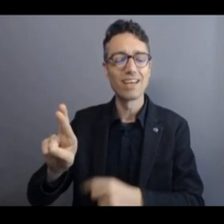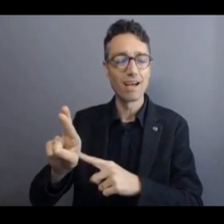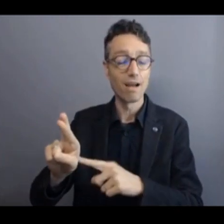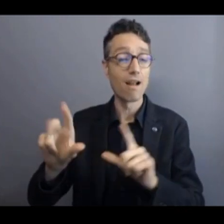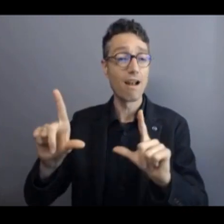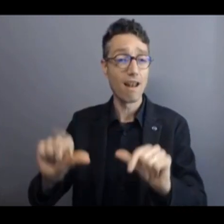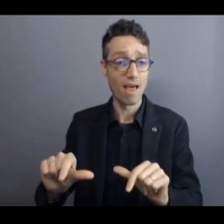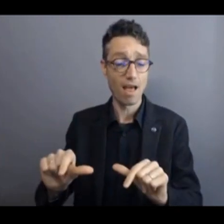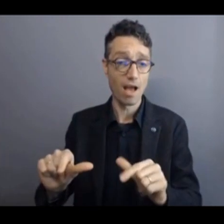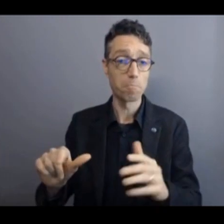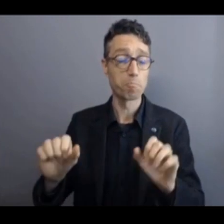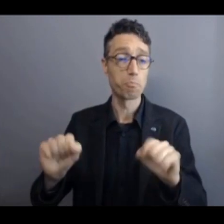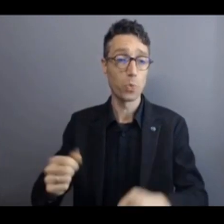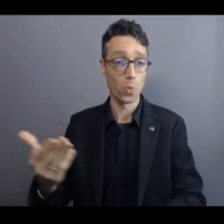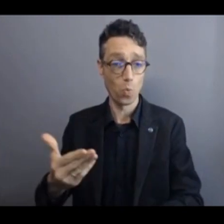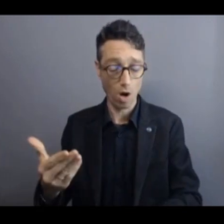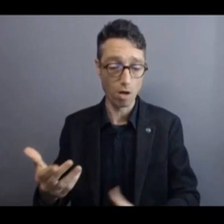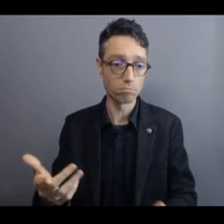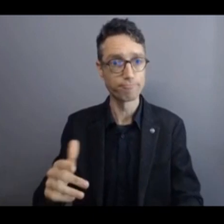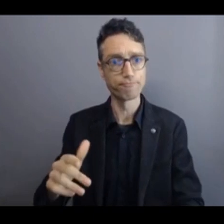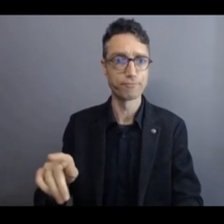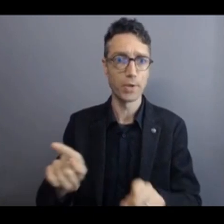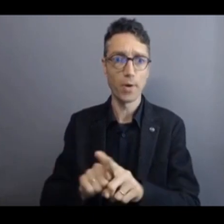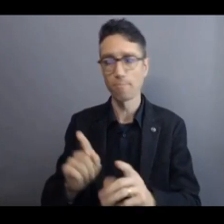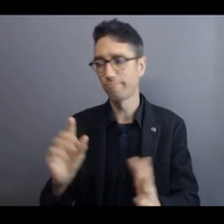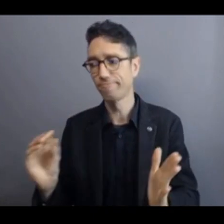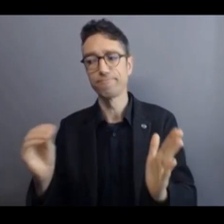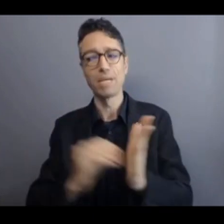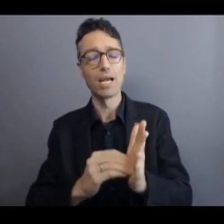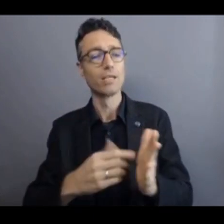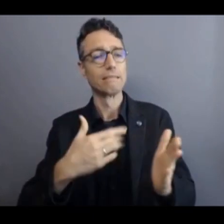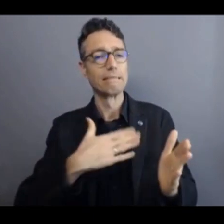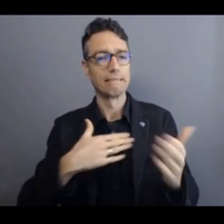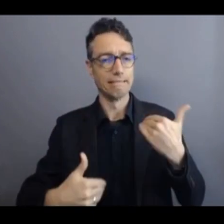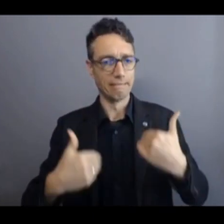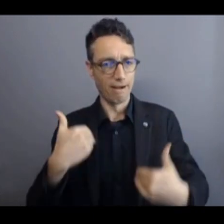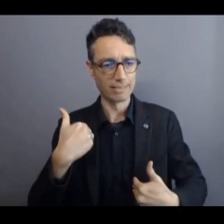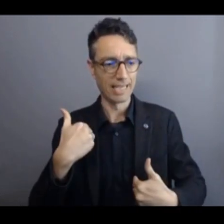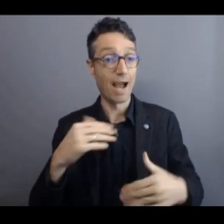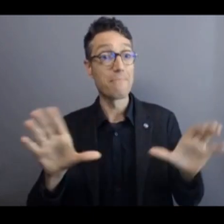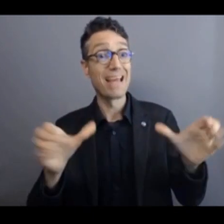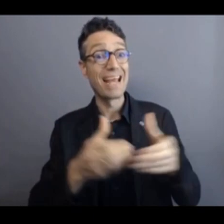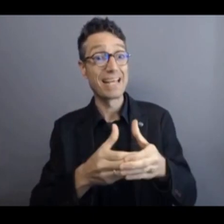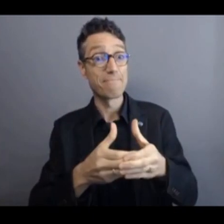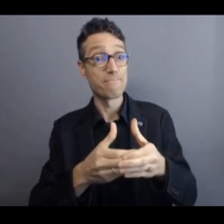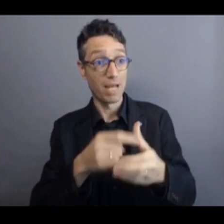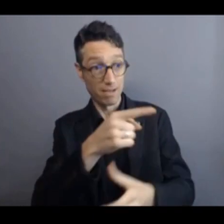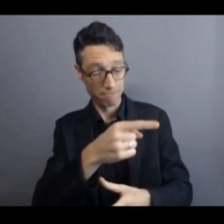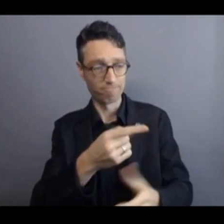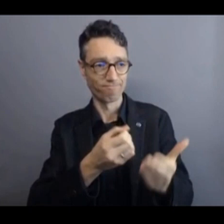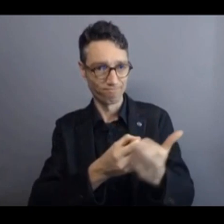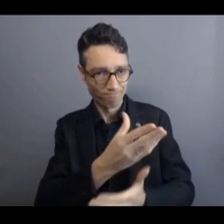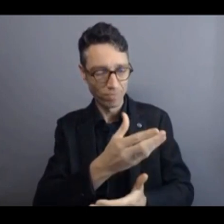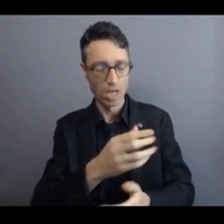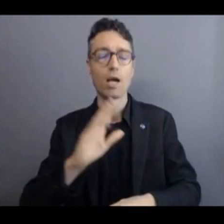spécifiques à leur handicap, ce qui évitera sur les voyages suivants d'avoir à redéfinir en détail